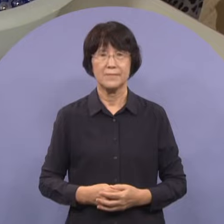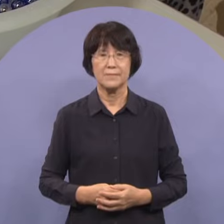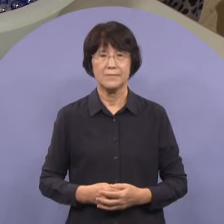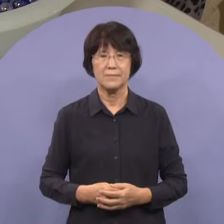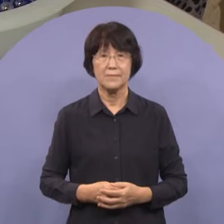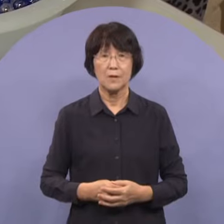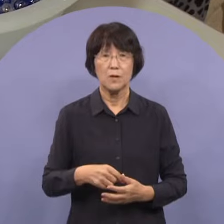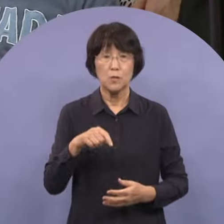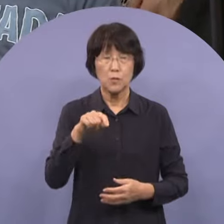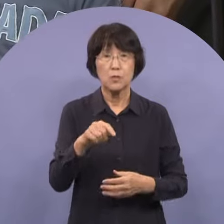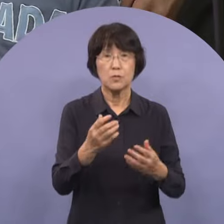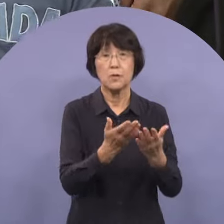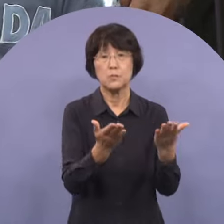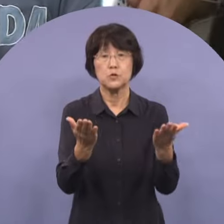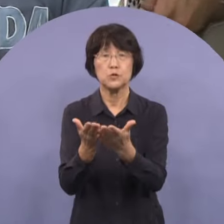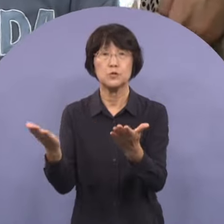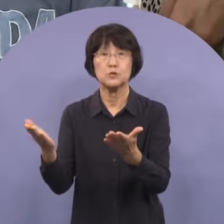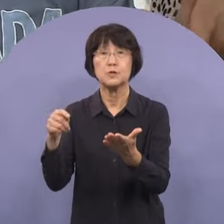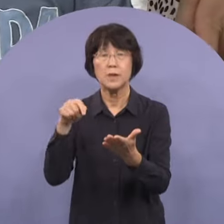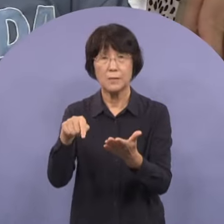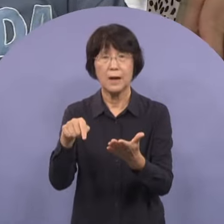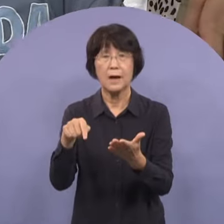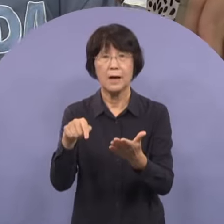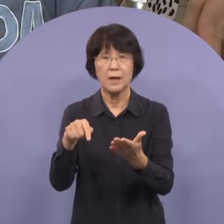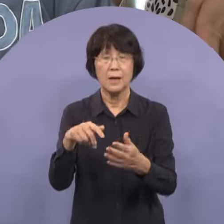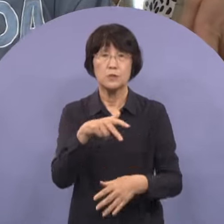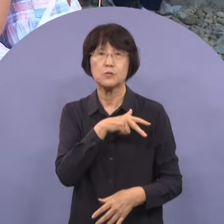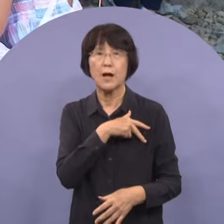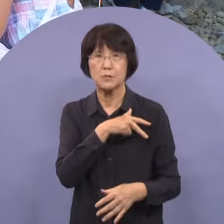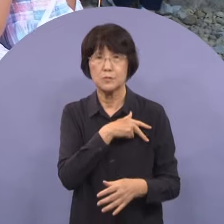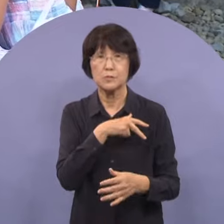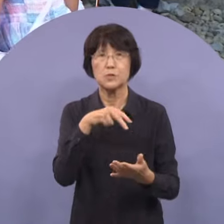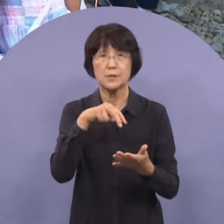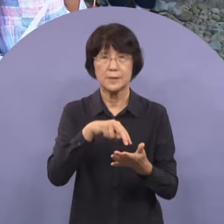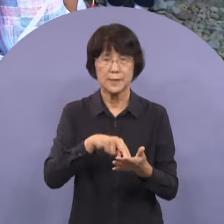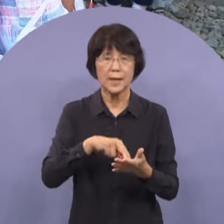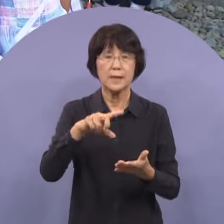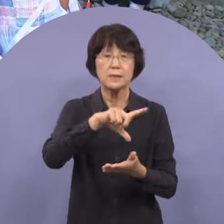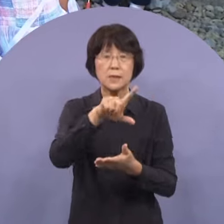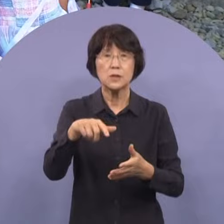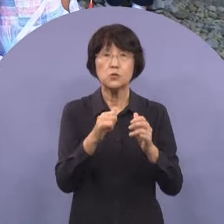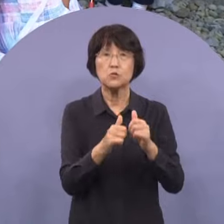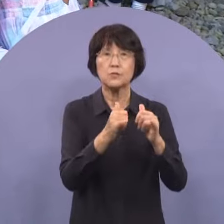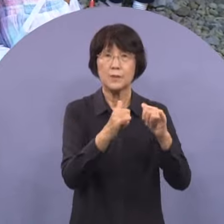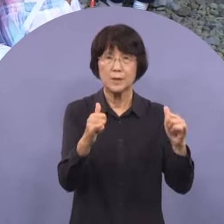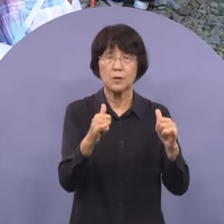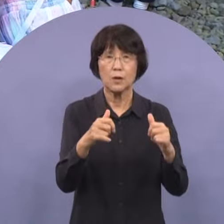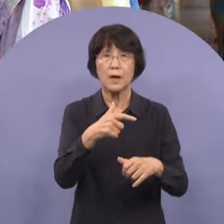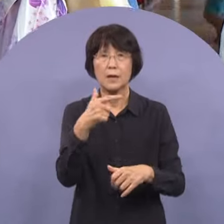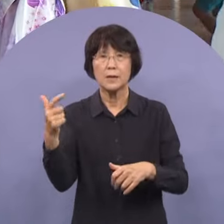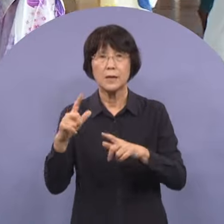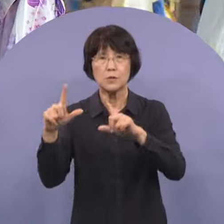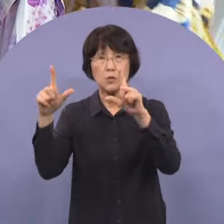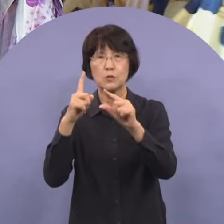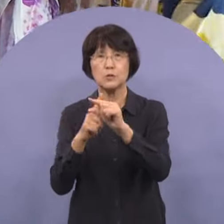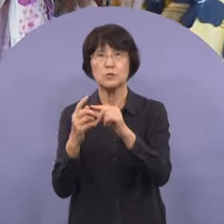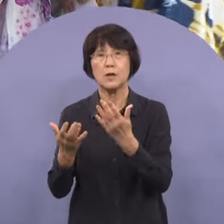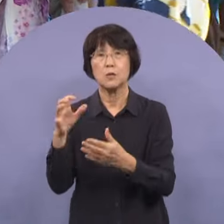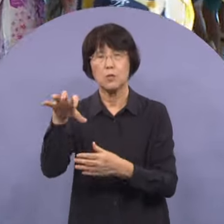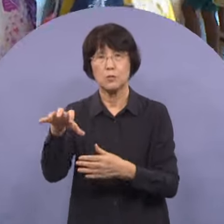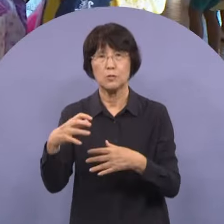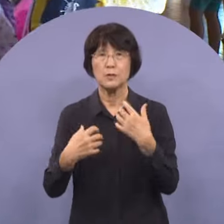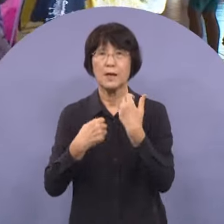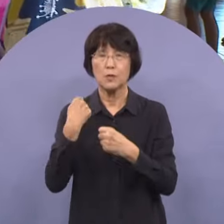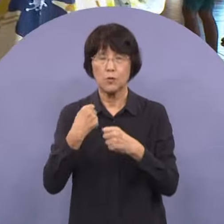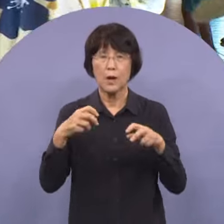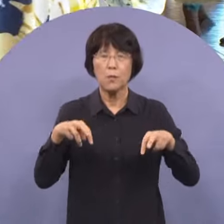園舎の中に設けられたブースには、スタッフとして地域住民や 大東中学校の生徒たちがボランティ